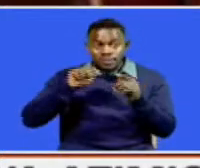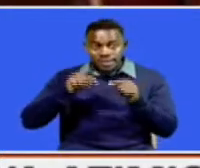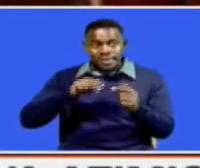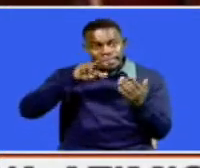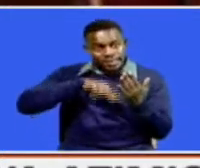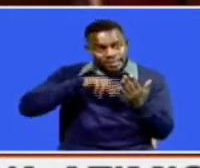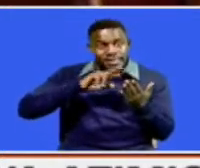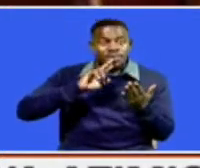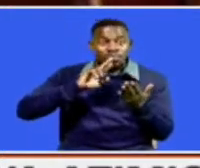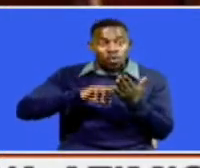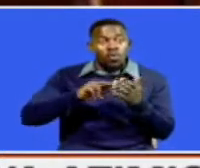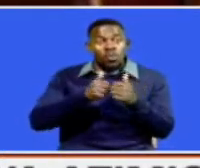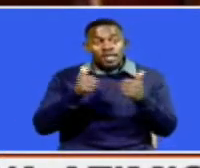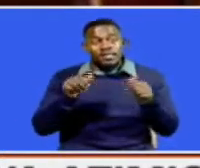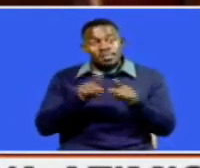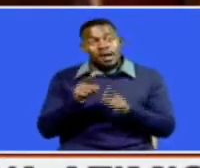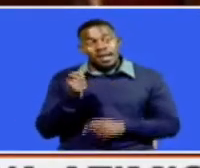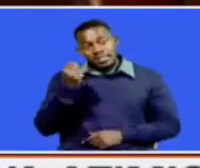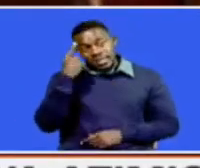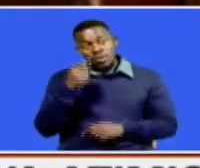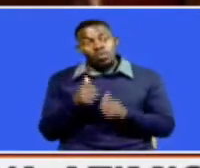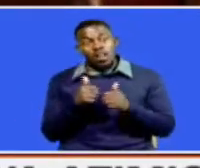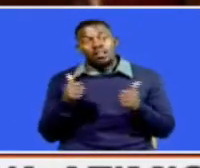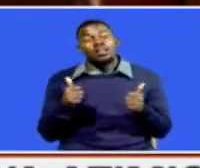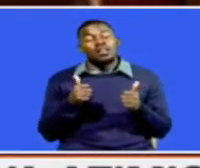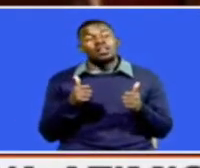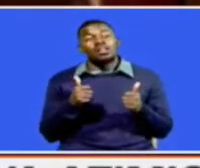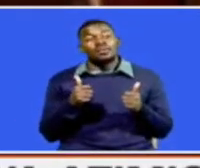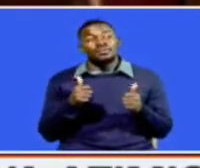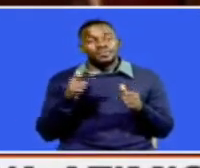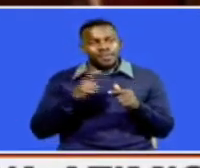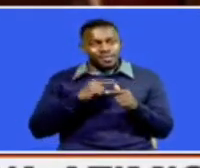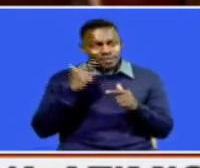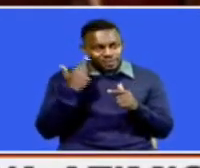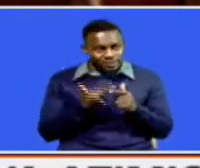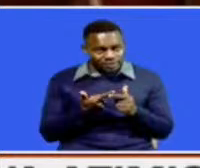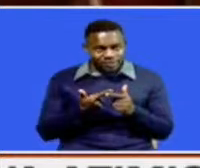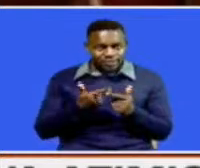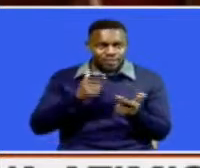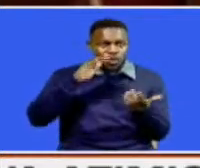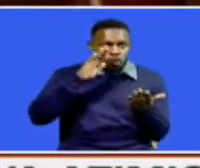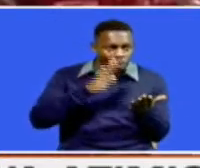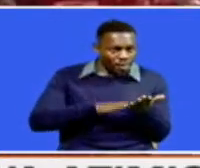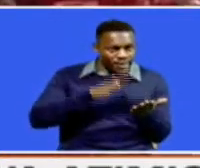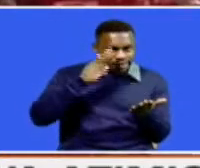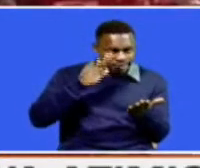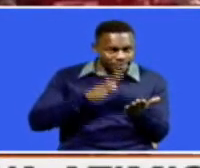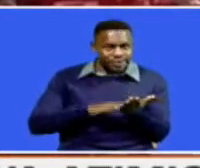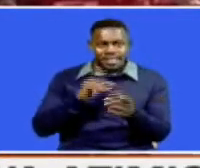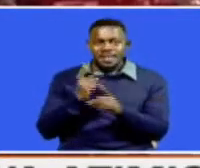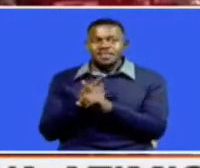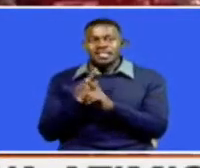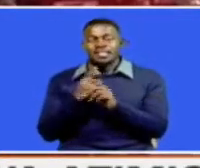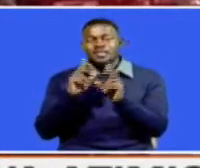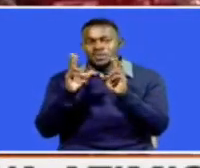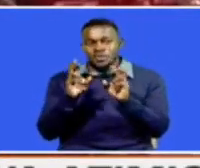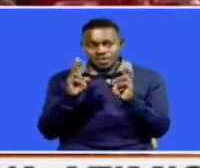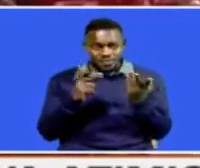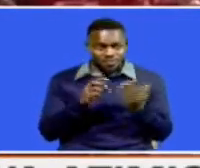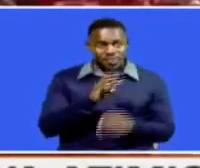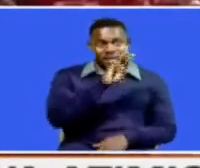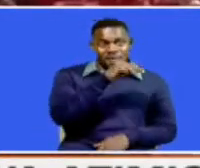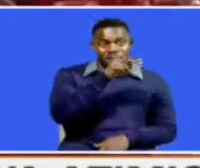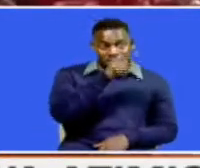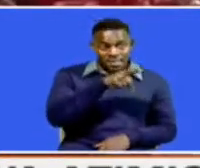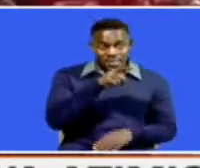read, understand, and comment on issues therein. Wabunge wakianza likizo